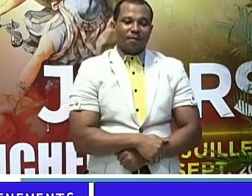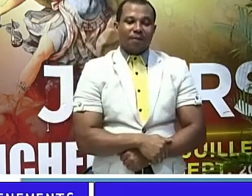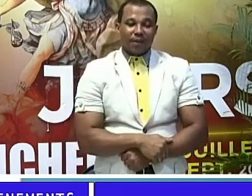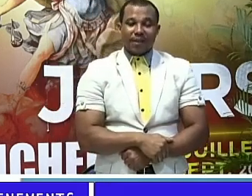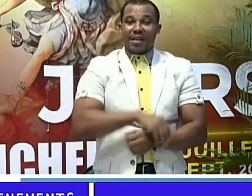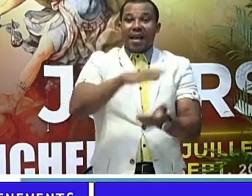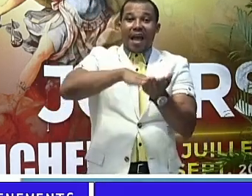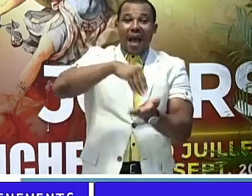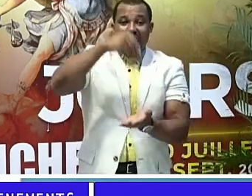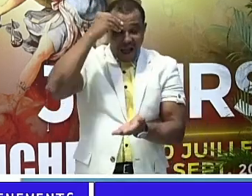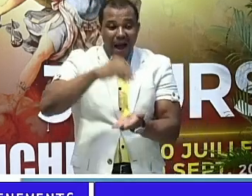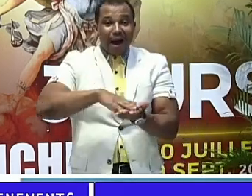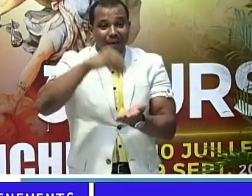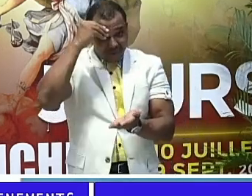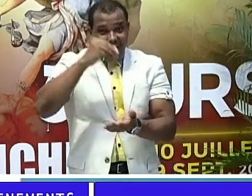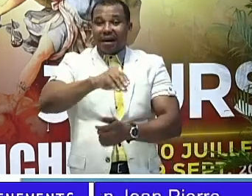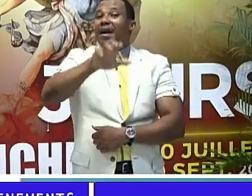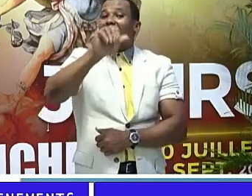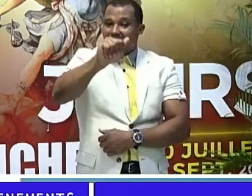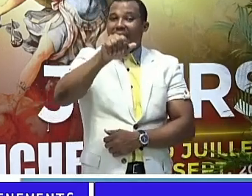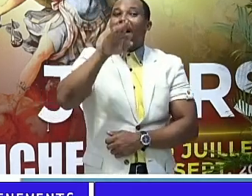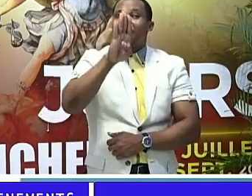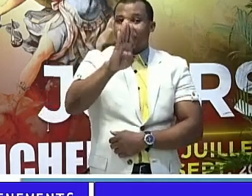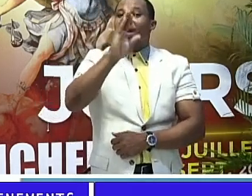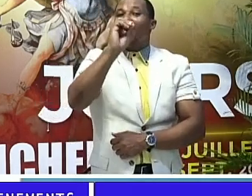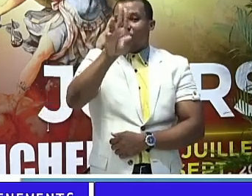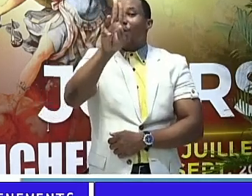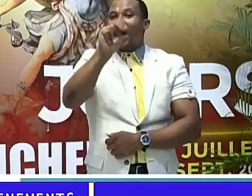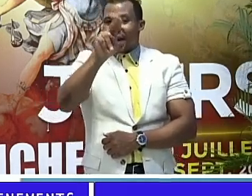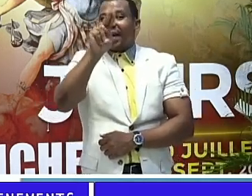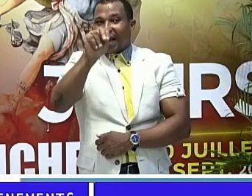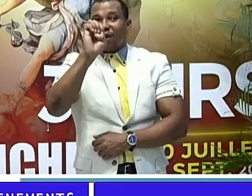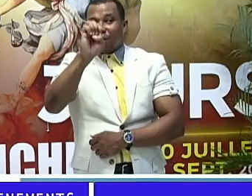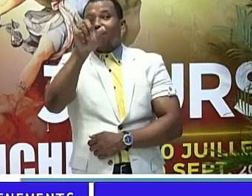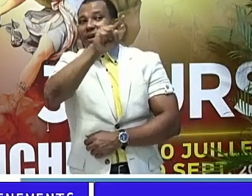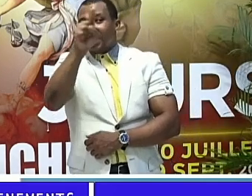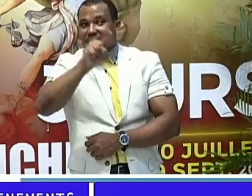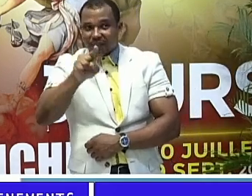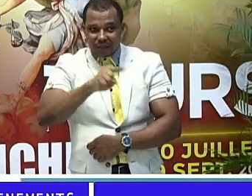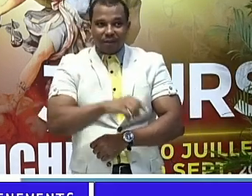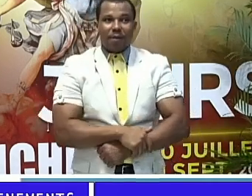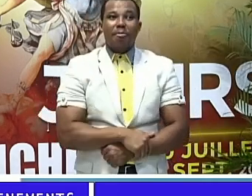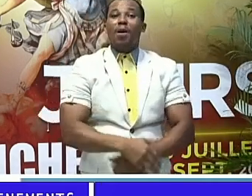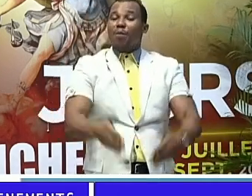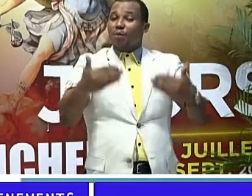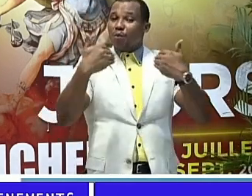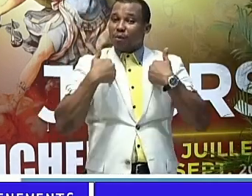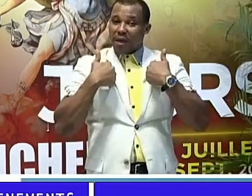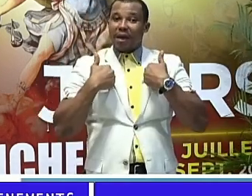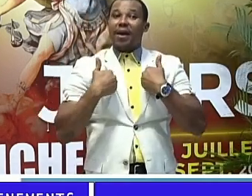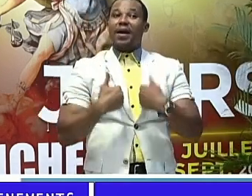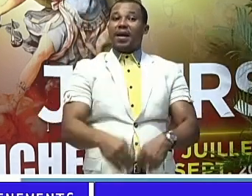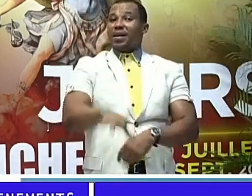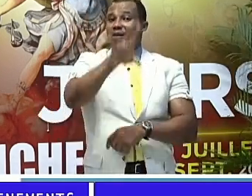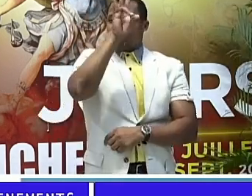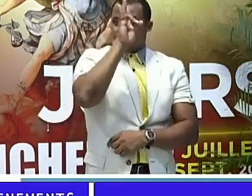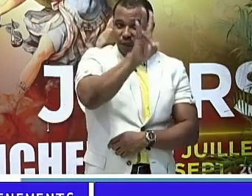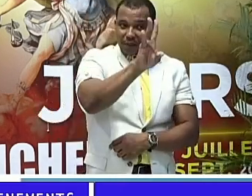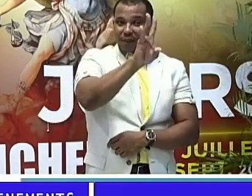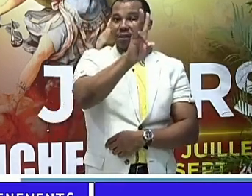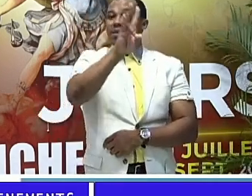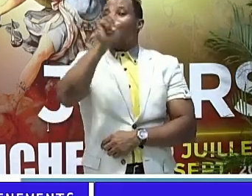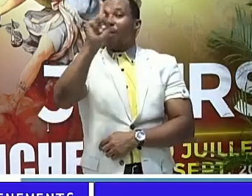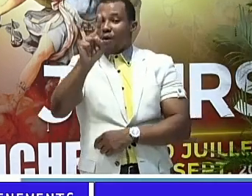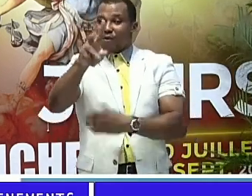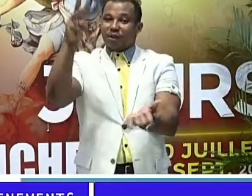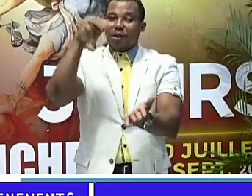réseau l'église catholique en Haïti, avec 71 000 abonnés.